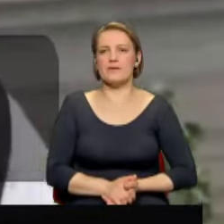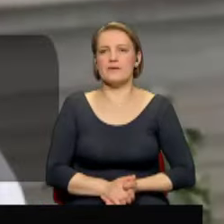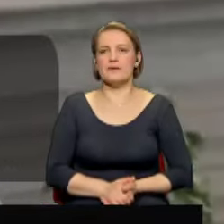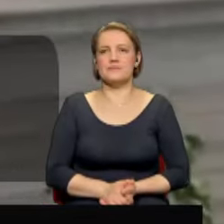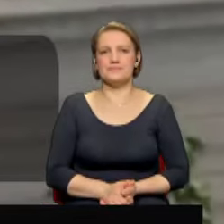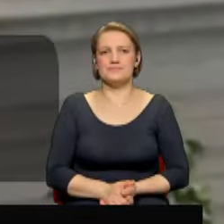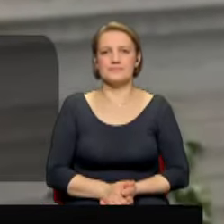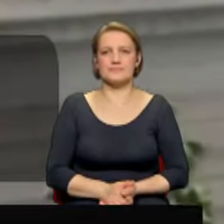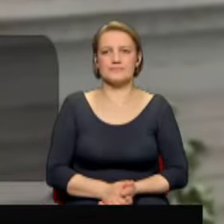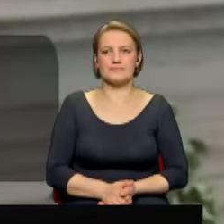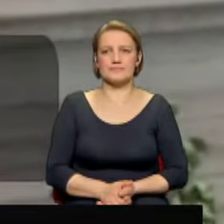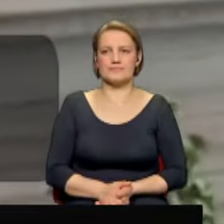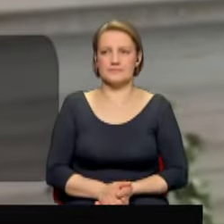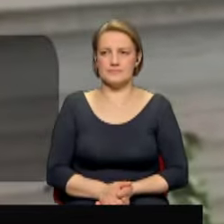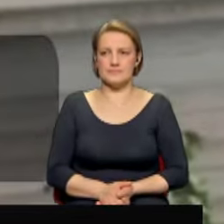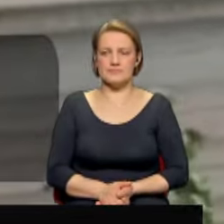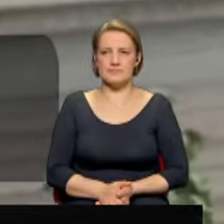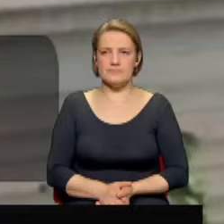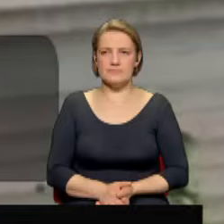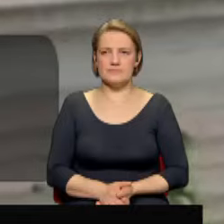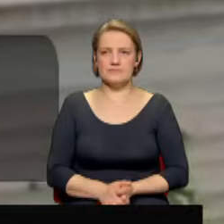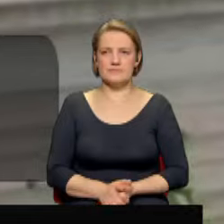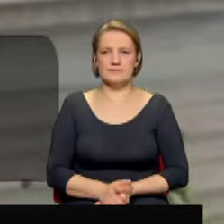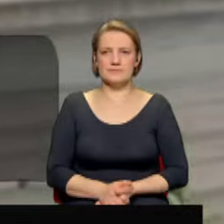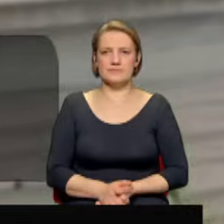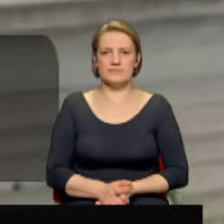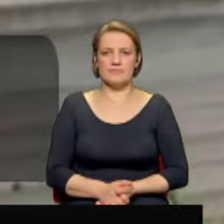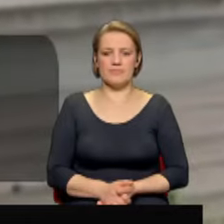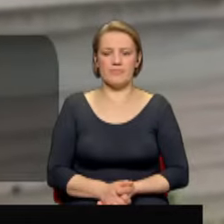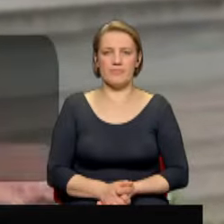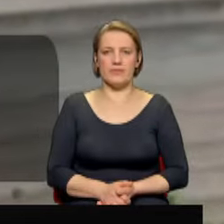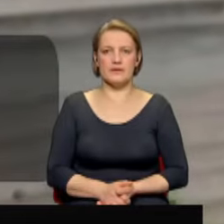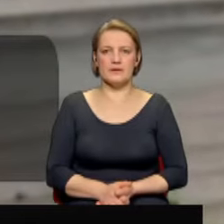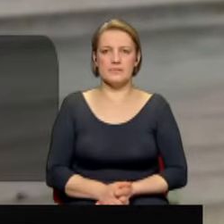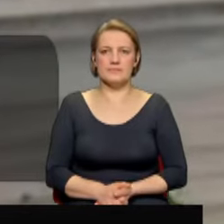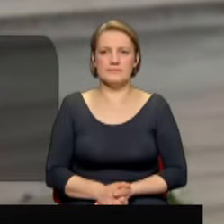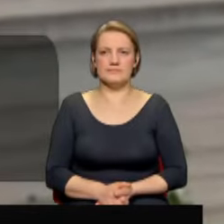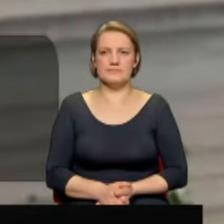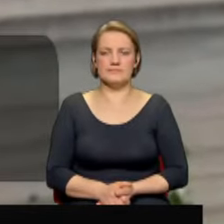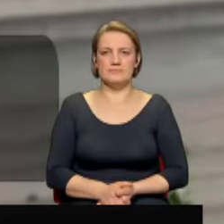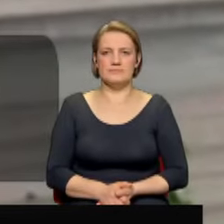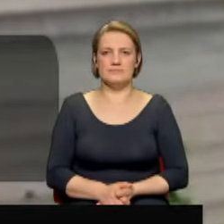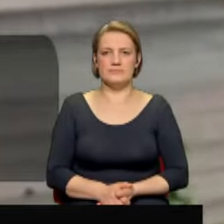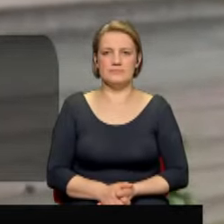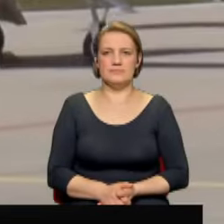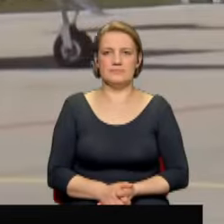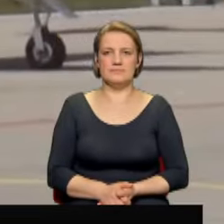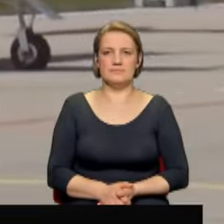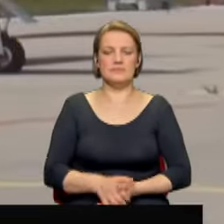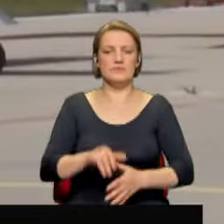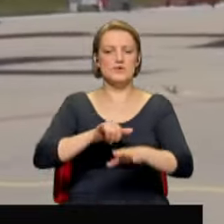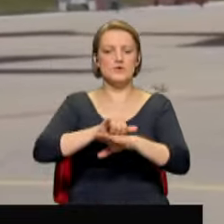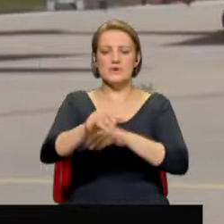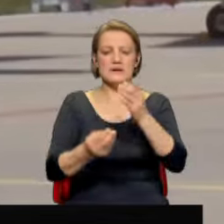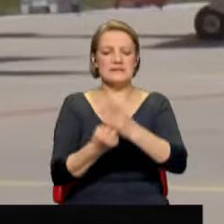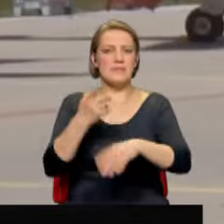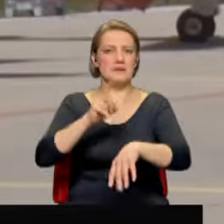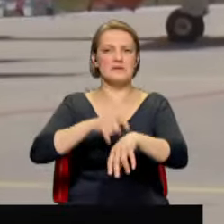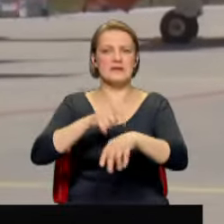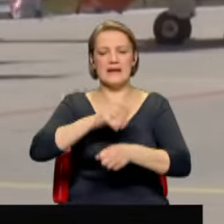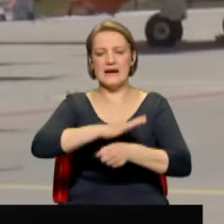Ses geldi, sesten biz buraya çıktık geldik. Ama geldik dumandı, biz yanaşamadık. Uçak sabah